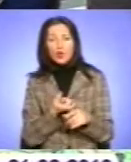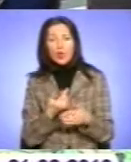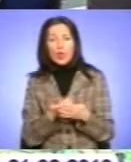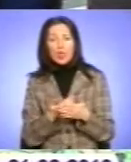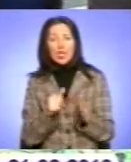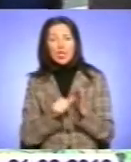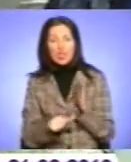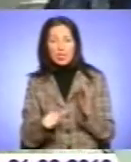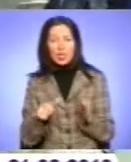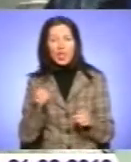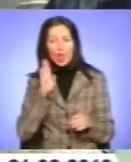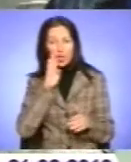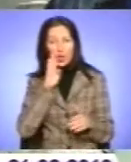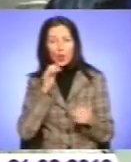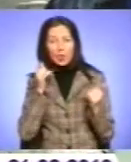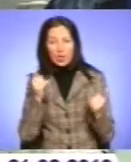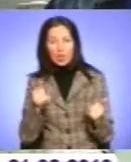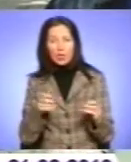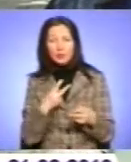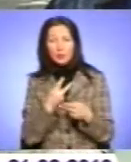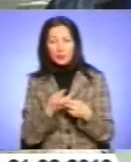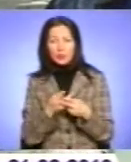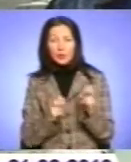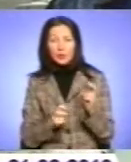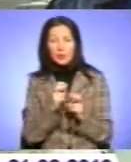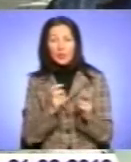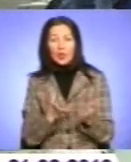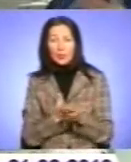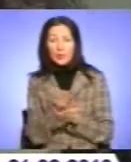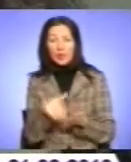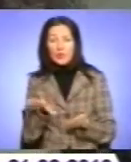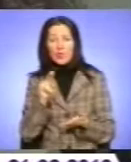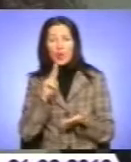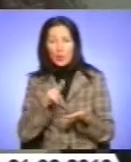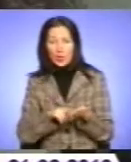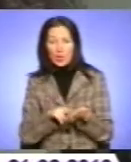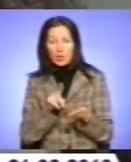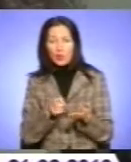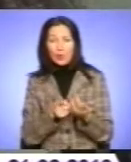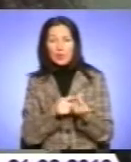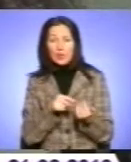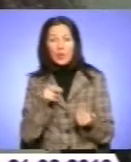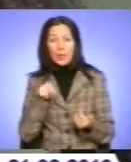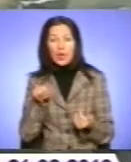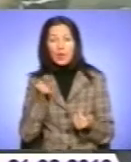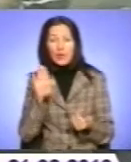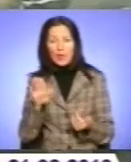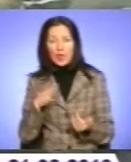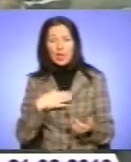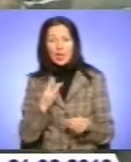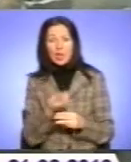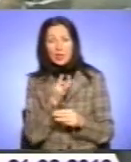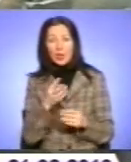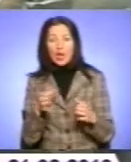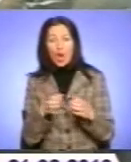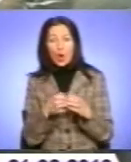жінок. Нині тюремне виробництво сплачує всі податки, у тому числі і ПДВ. Наша знімальна група поспілкувалася з